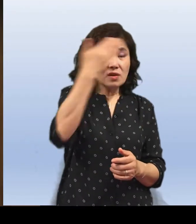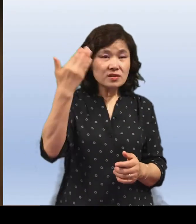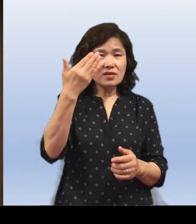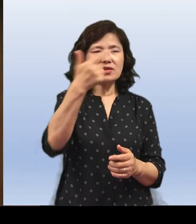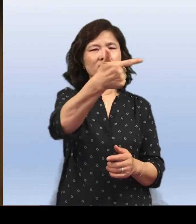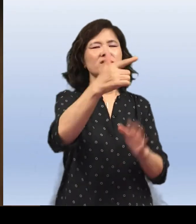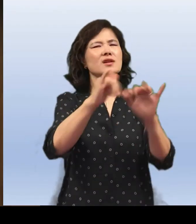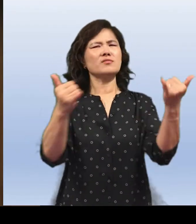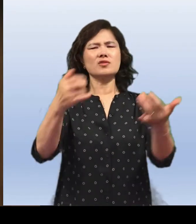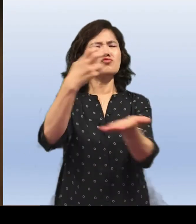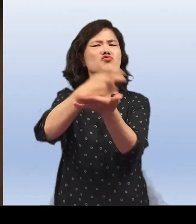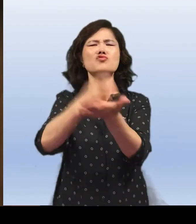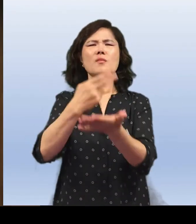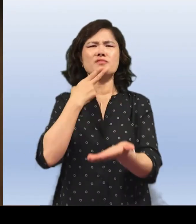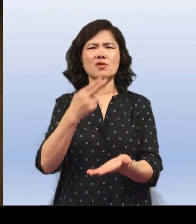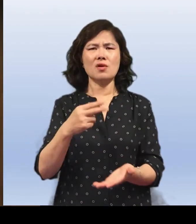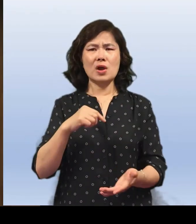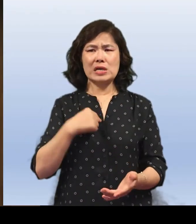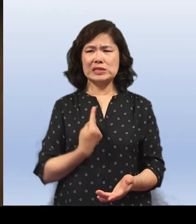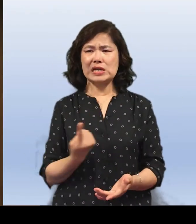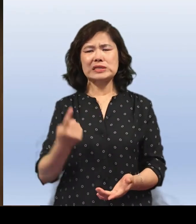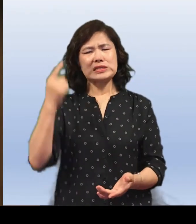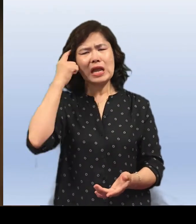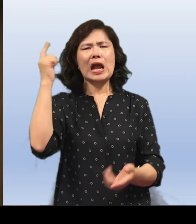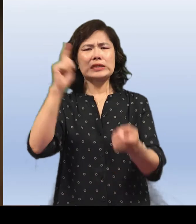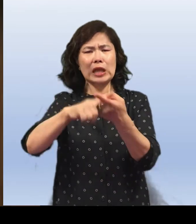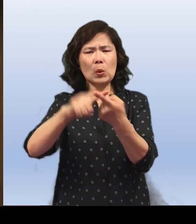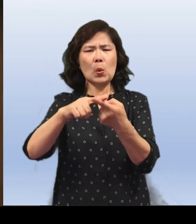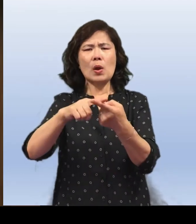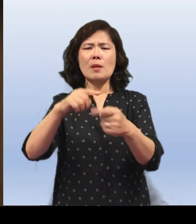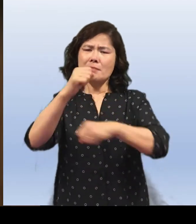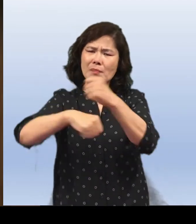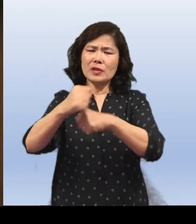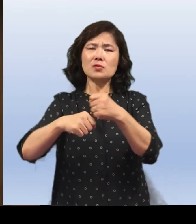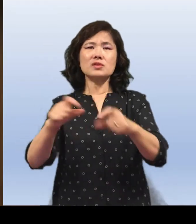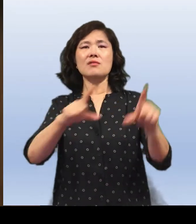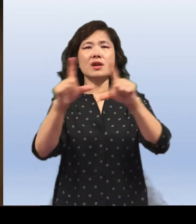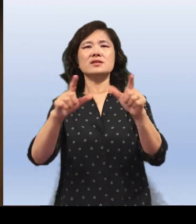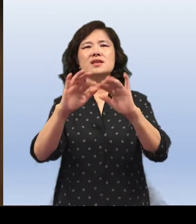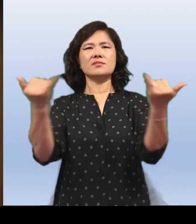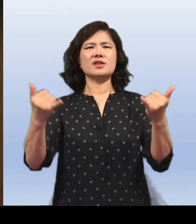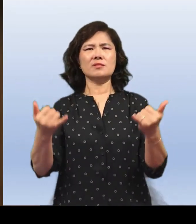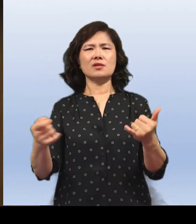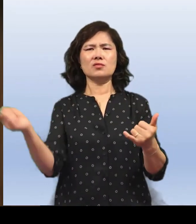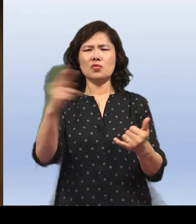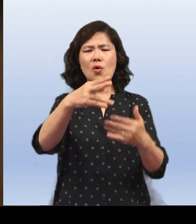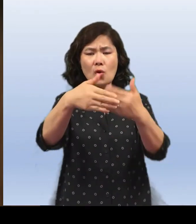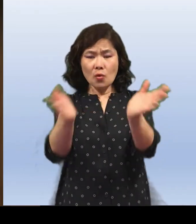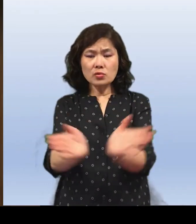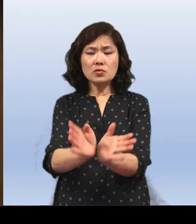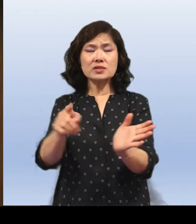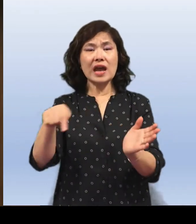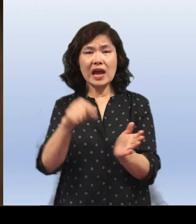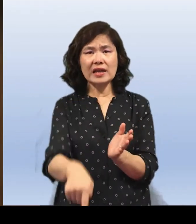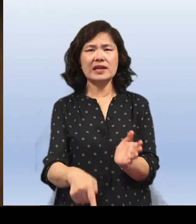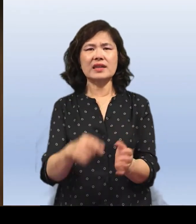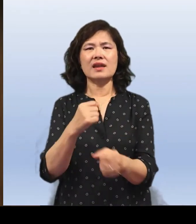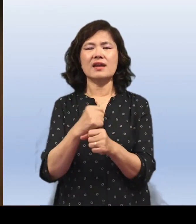없습니다. 그냥 자신의 의식의 흐름대로 생활하는 사람들입니다. 그리고 어떤 공동체 안에